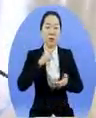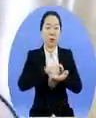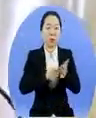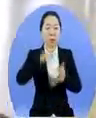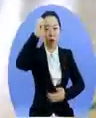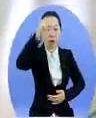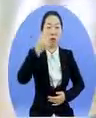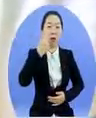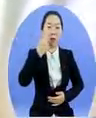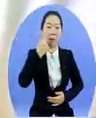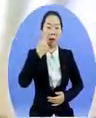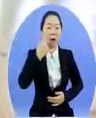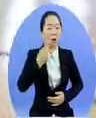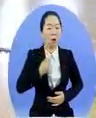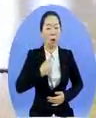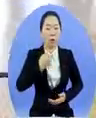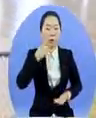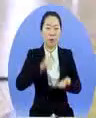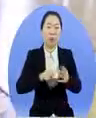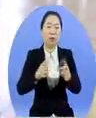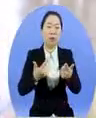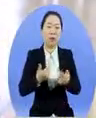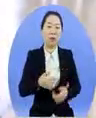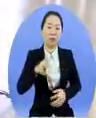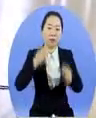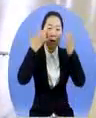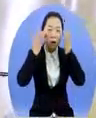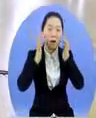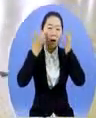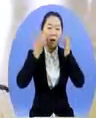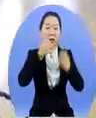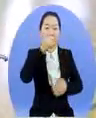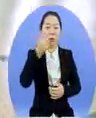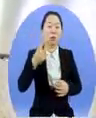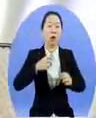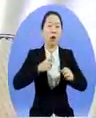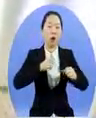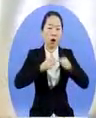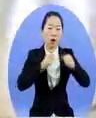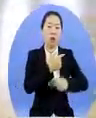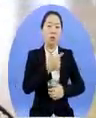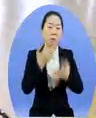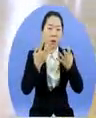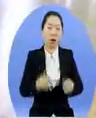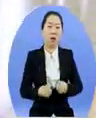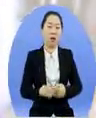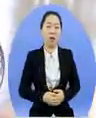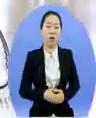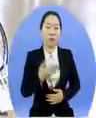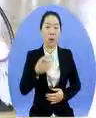지금 10분 정도 배드민턴을 쳤는데요. 만만하게 절대 볼 게 아닙니다. 지금 땀도 나고 운동량이 정말